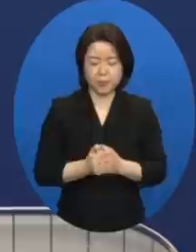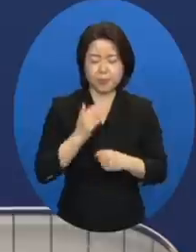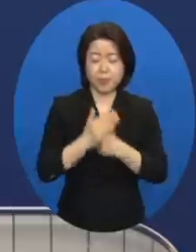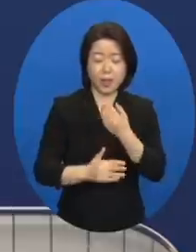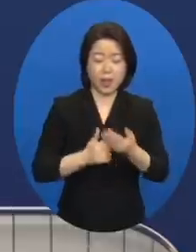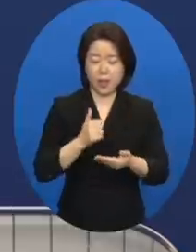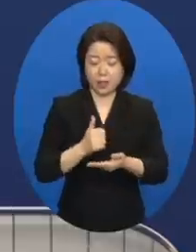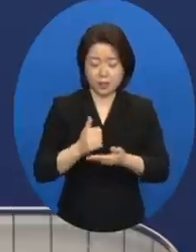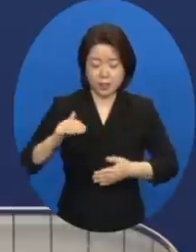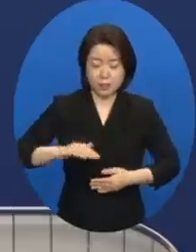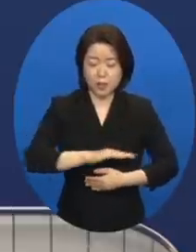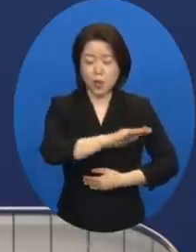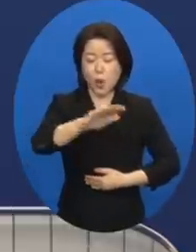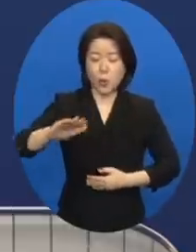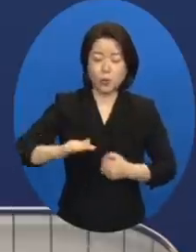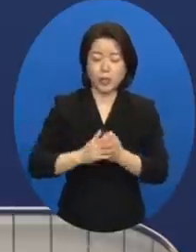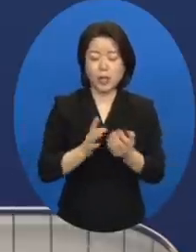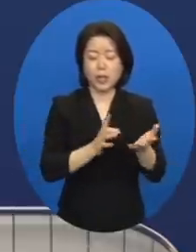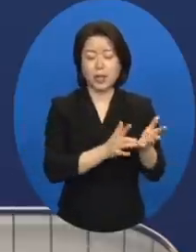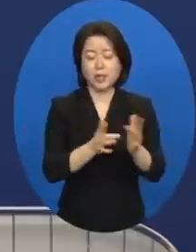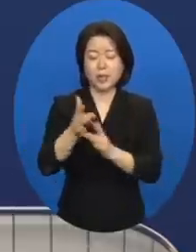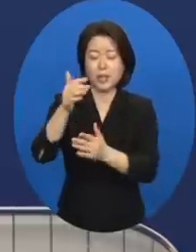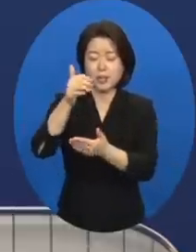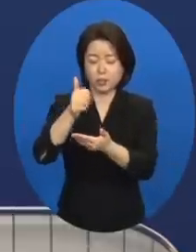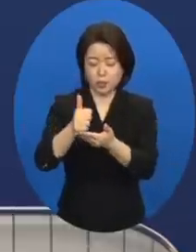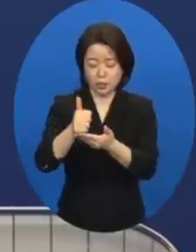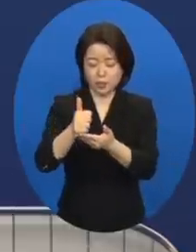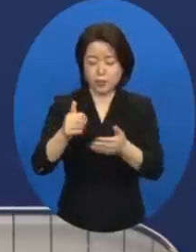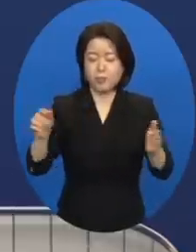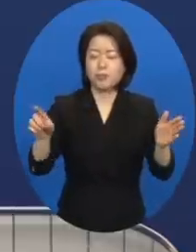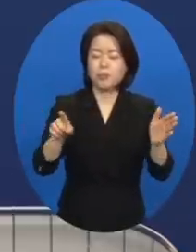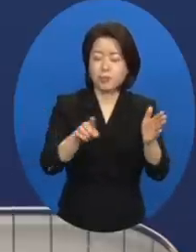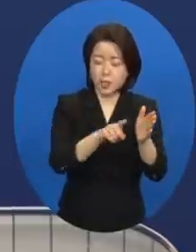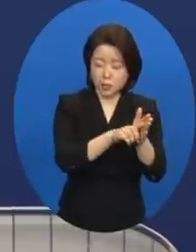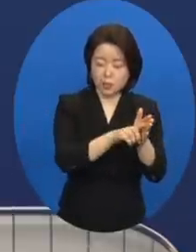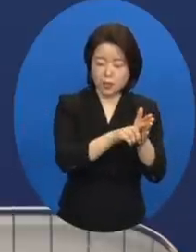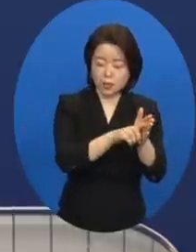하나님 우리가 예수 믿어